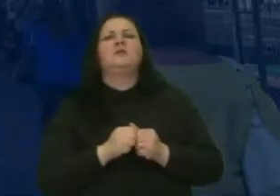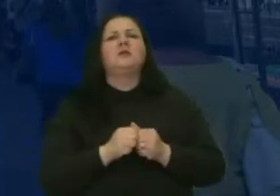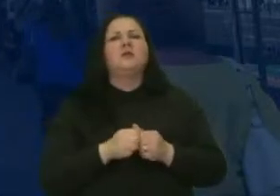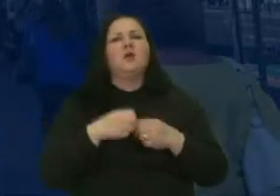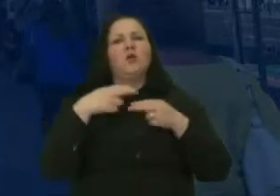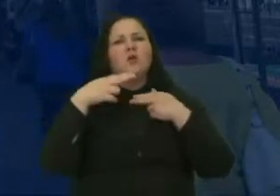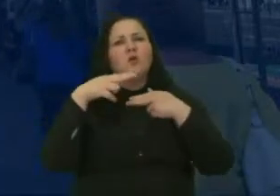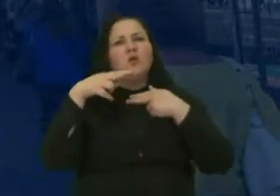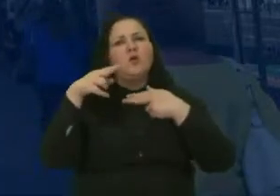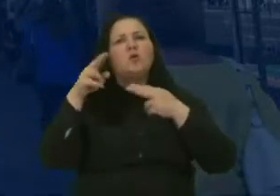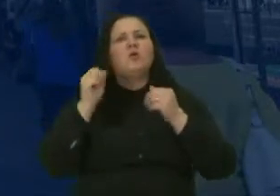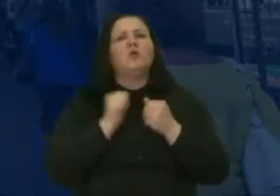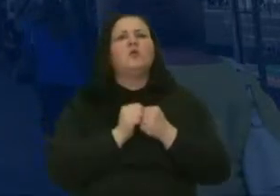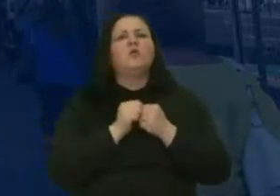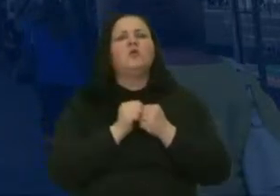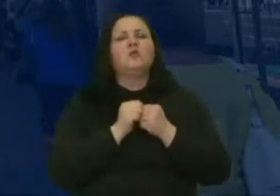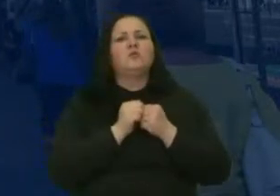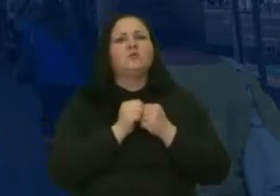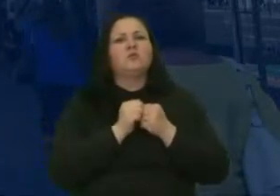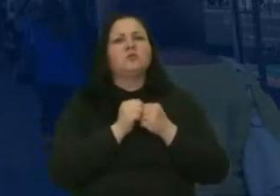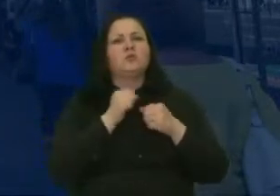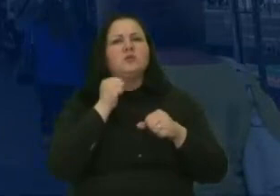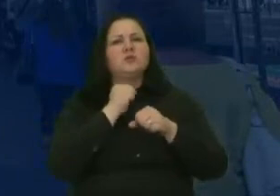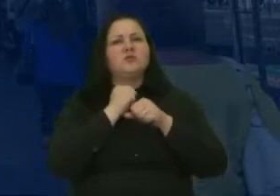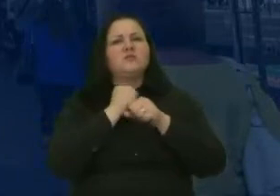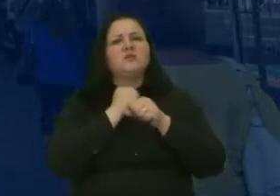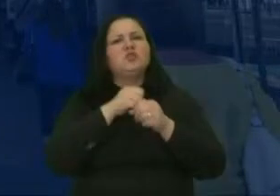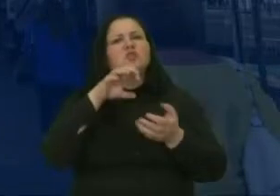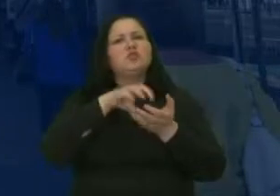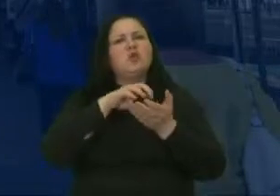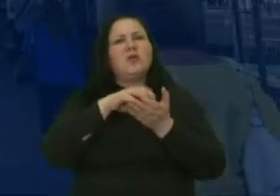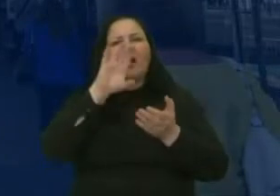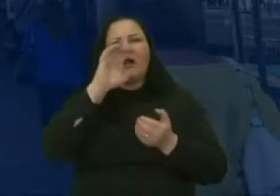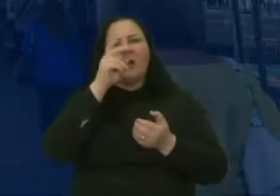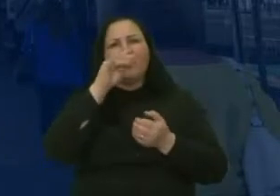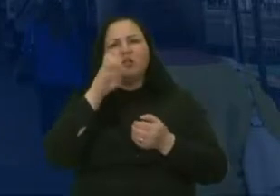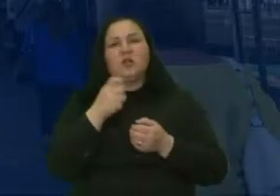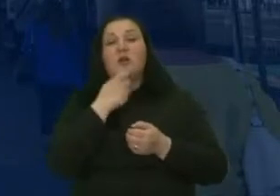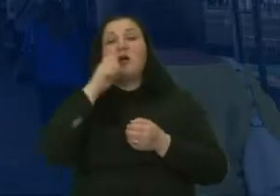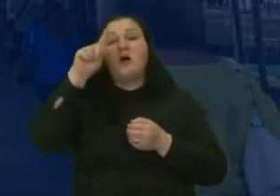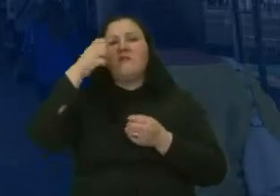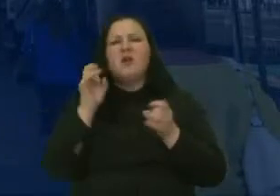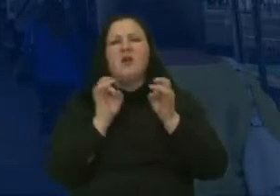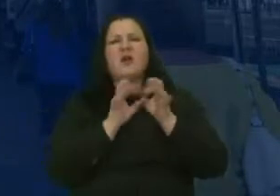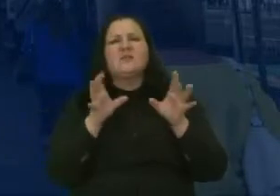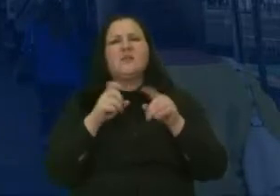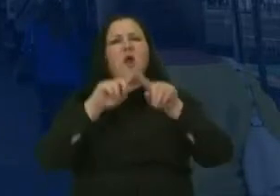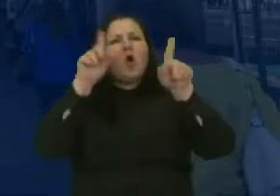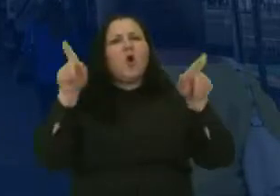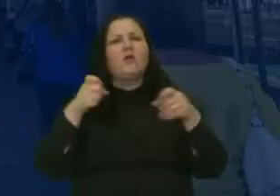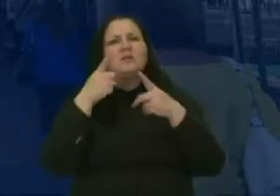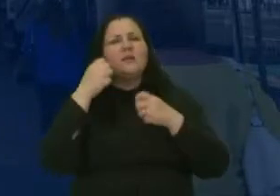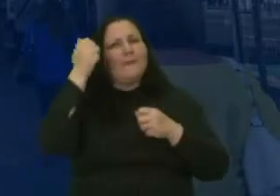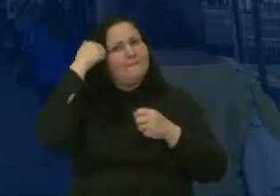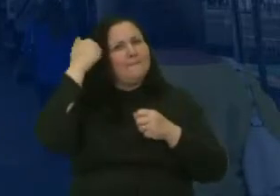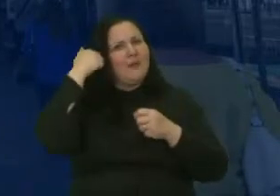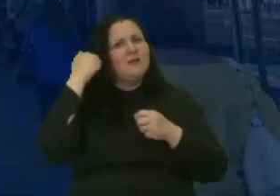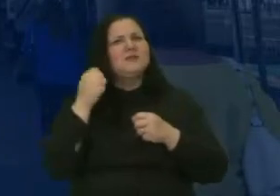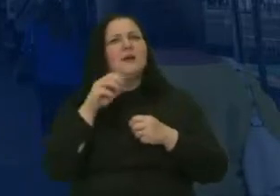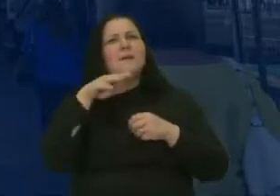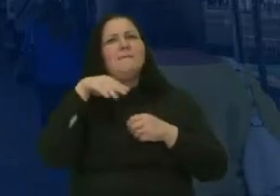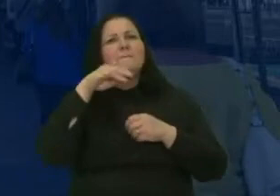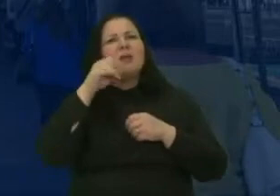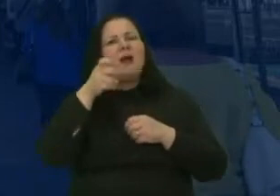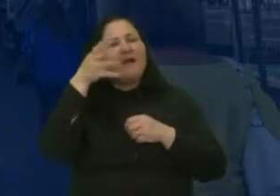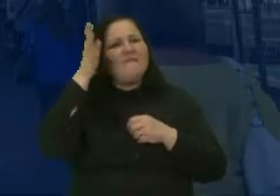continuăm decopertarea canalului Morii acum se face în zona Caragiale anul viitor expiră contractele din Piața Mihai Viteazu lucrăm de asemene asemenea pe canalul